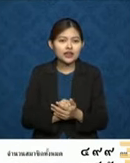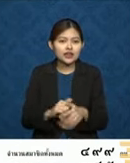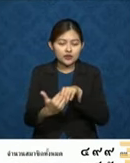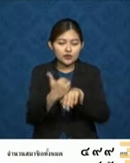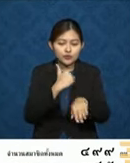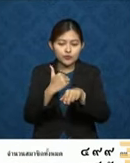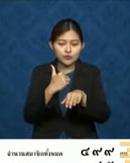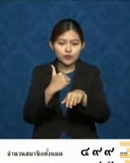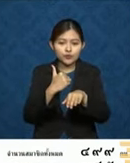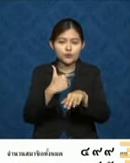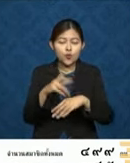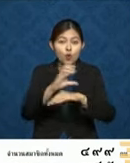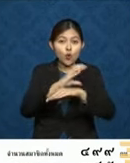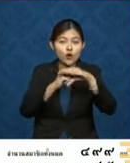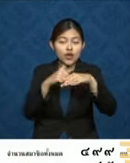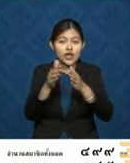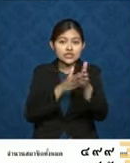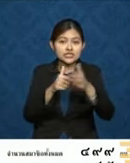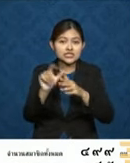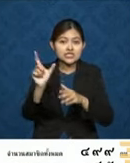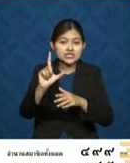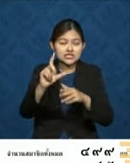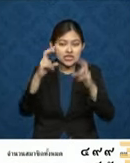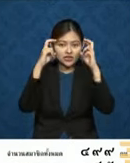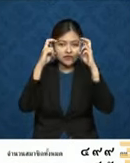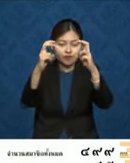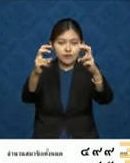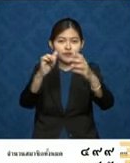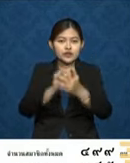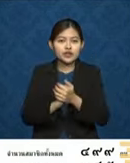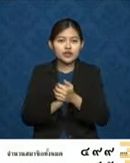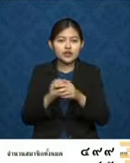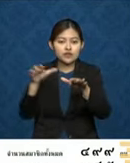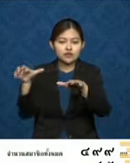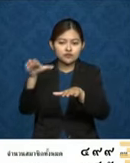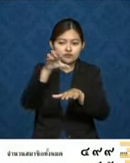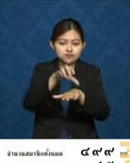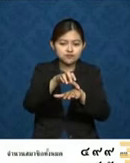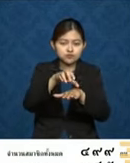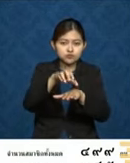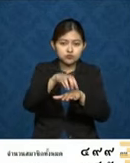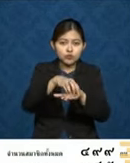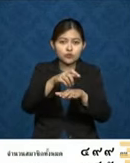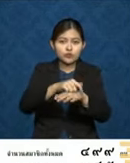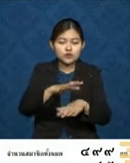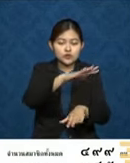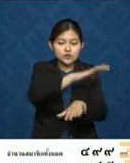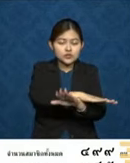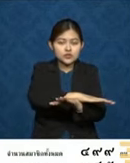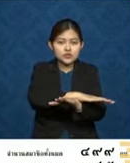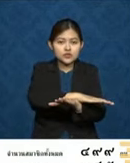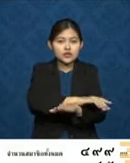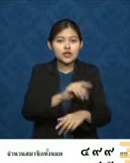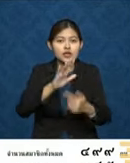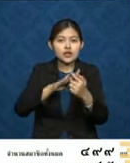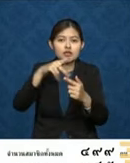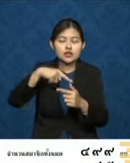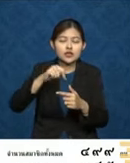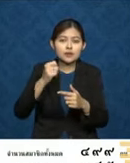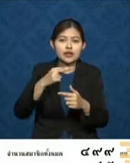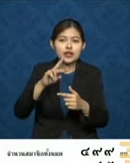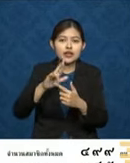ล่าช้าของโครงการรถไฟฟ้าสายสีเหลืองการนำแอร์มาปิดช่องทางจราจรตั้งแต่สี่แยกเทพลักษณ์จนถึงสี่แยกราซานถนน